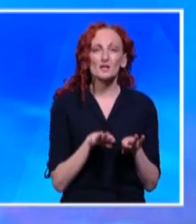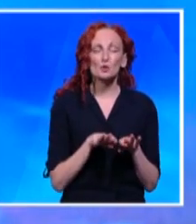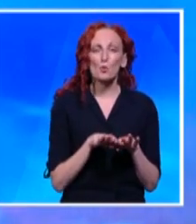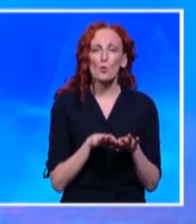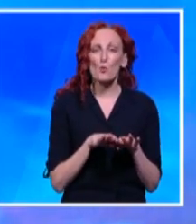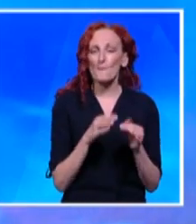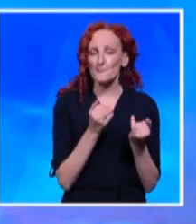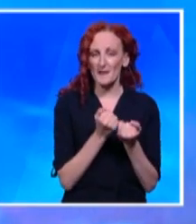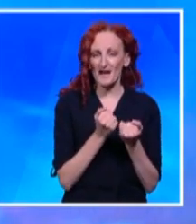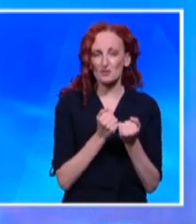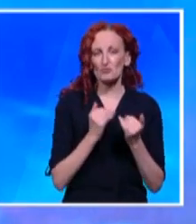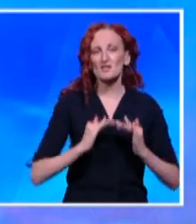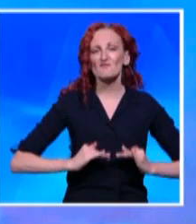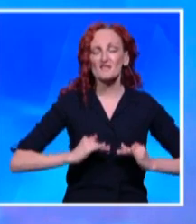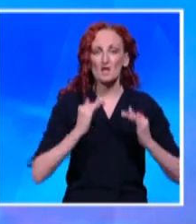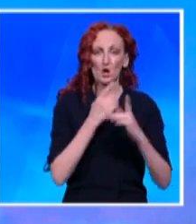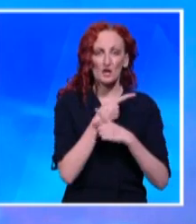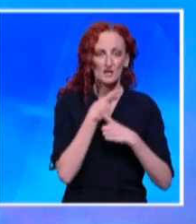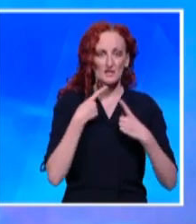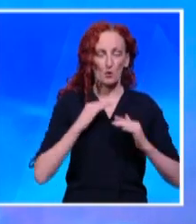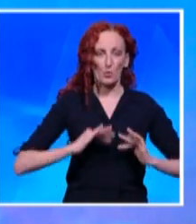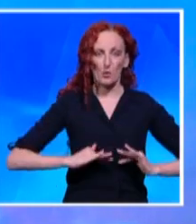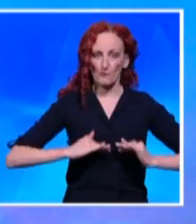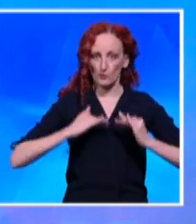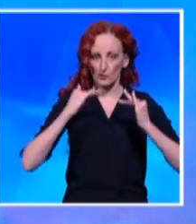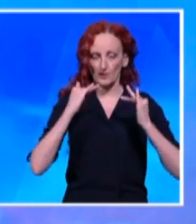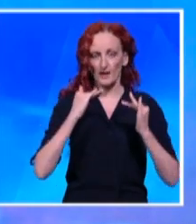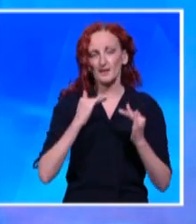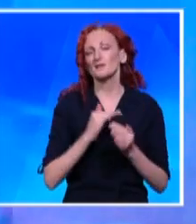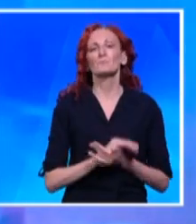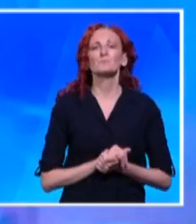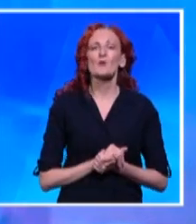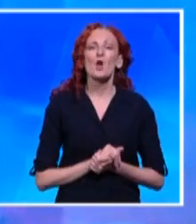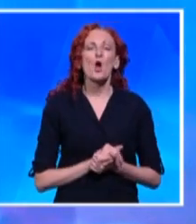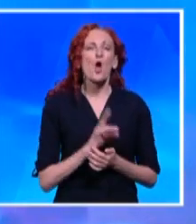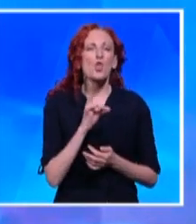територия с висок риск от наводнение. Но